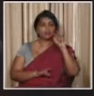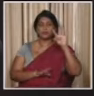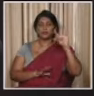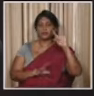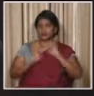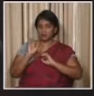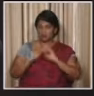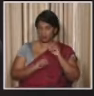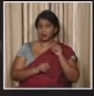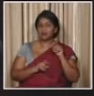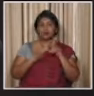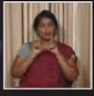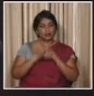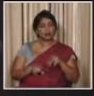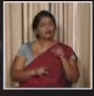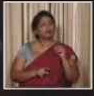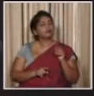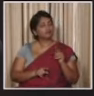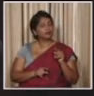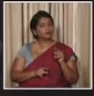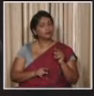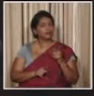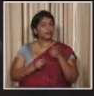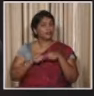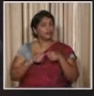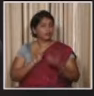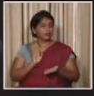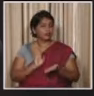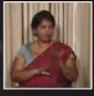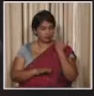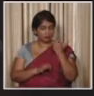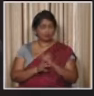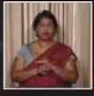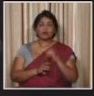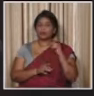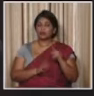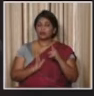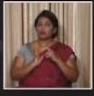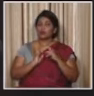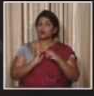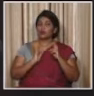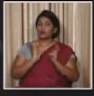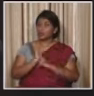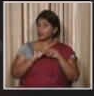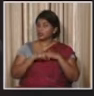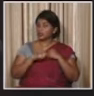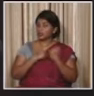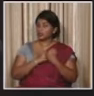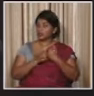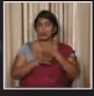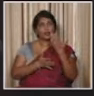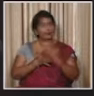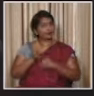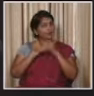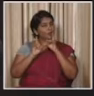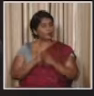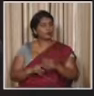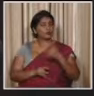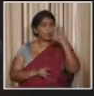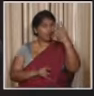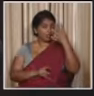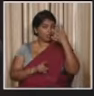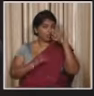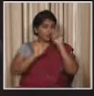6.4යි ඉතින් එහෙම තමයි ඒ උද්දමනය වැඩි වෙන්නේ. එතකොට එක්සත් ජාතීන්ගේ සංවිධානයේ වාර්තා අනුව